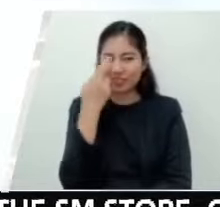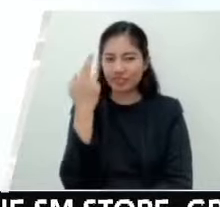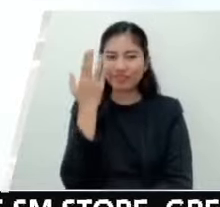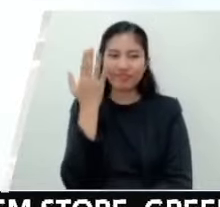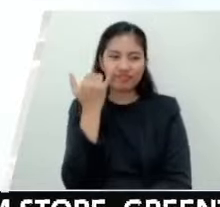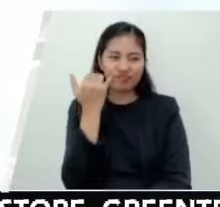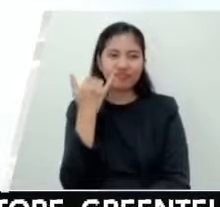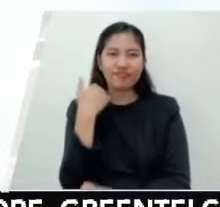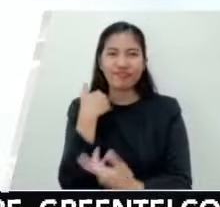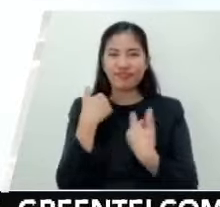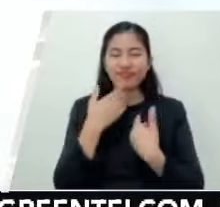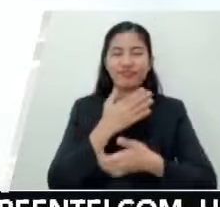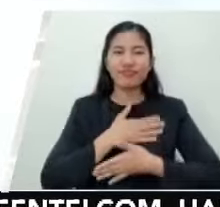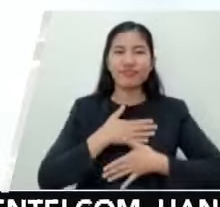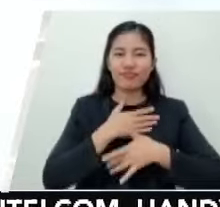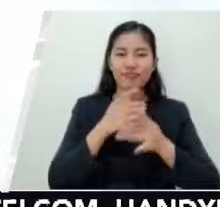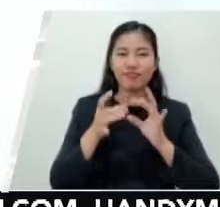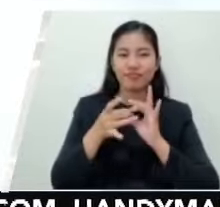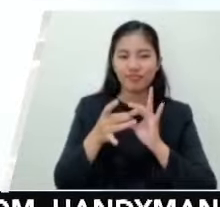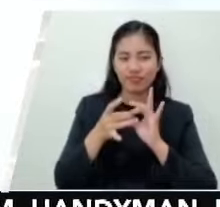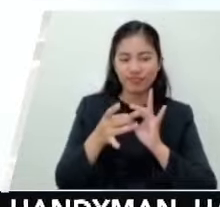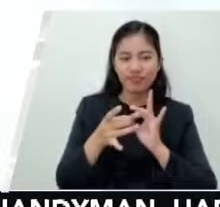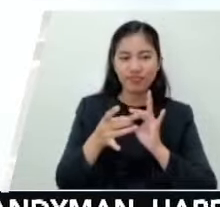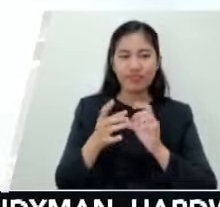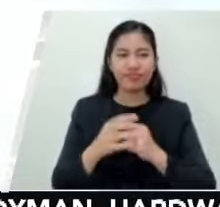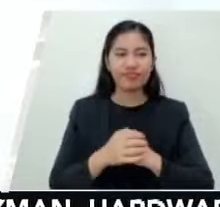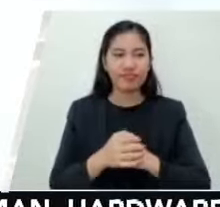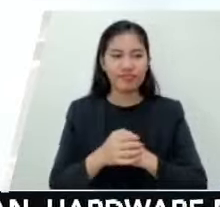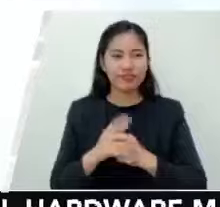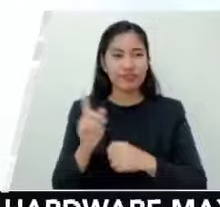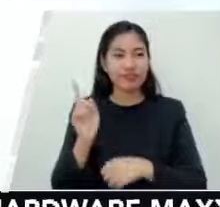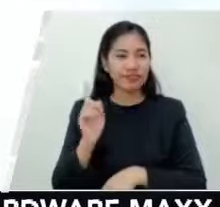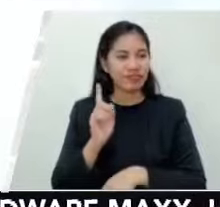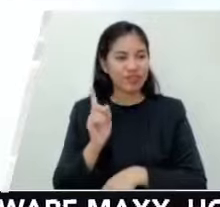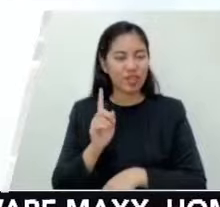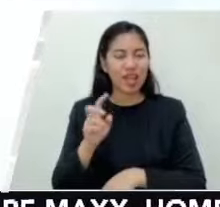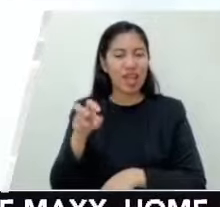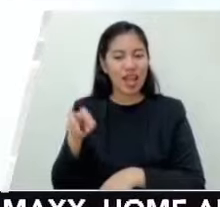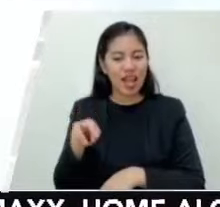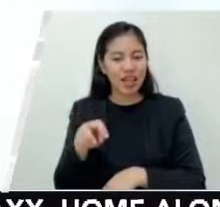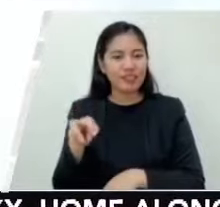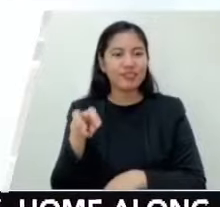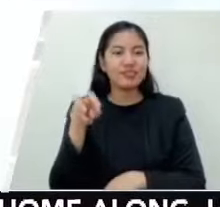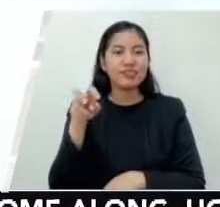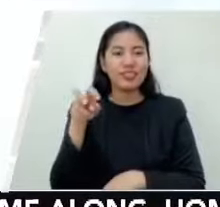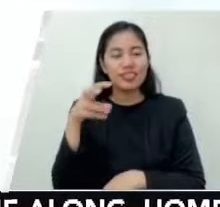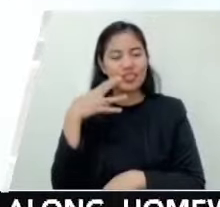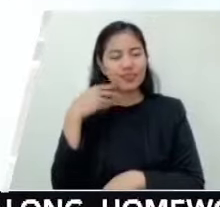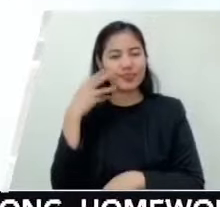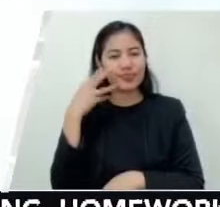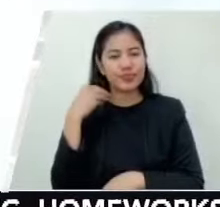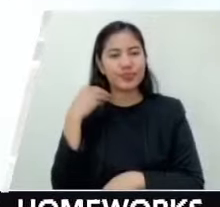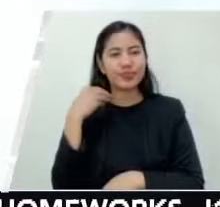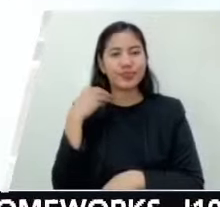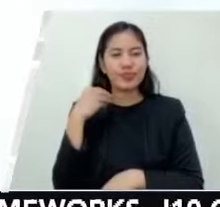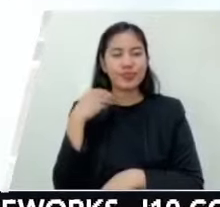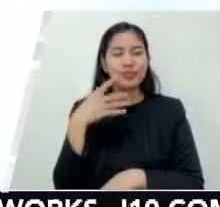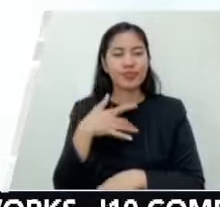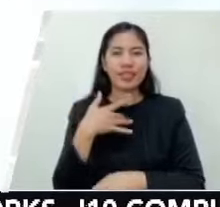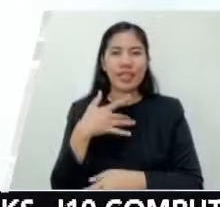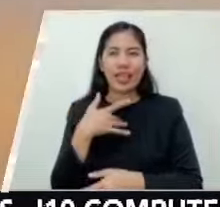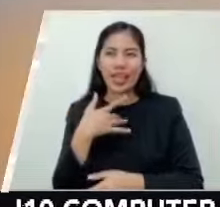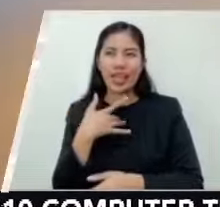amo na G, Fur Adventures. At literal ka rin daw na mapapa up, up, and away!